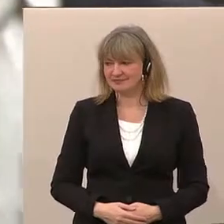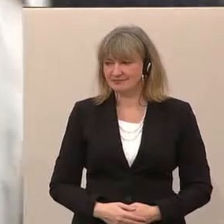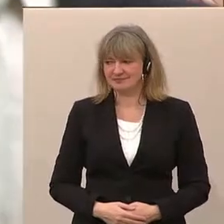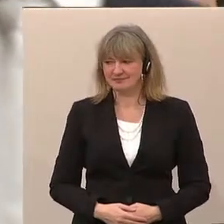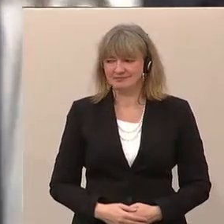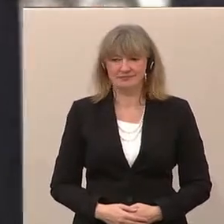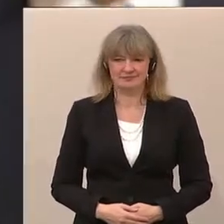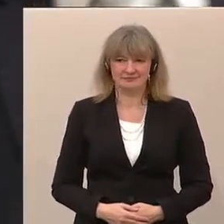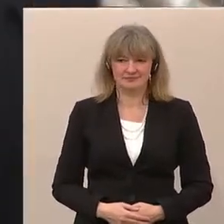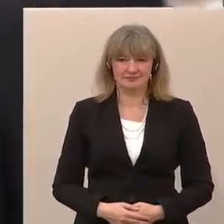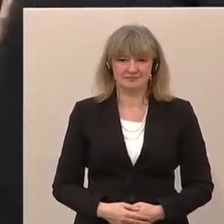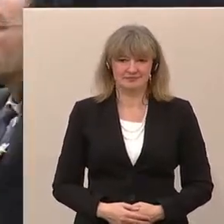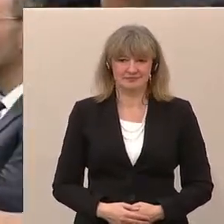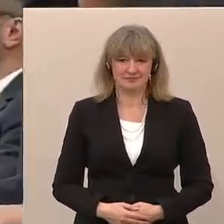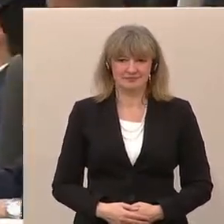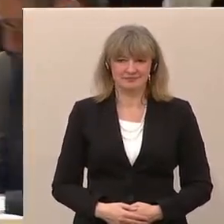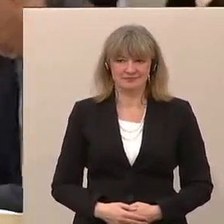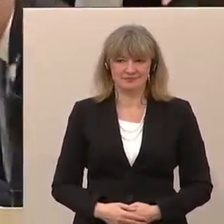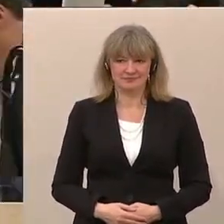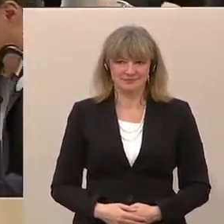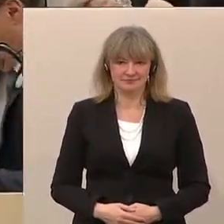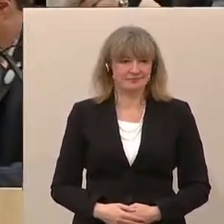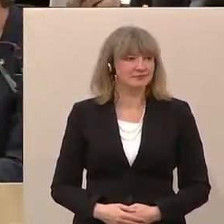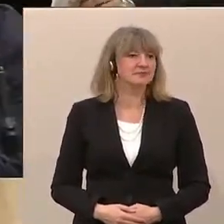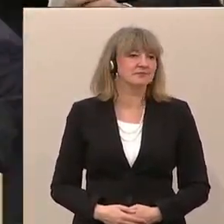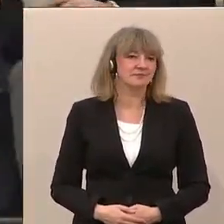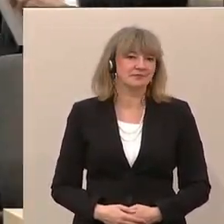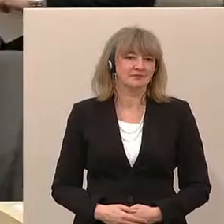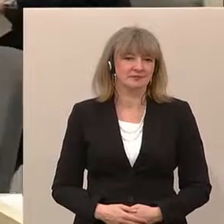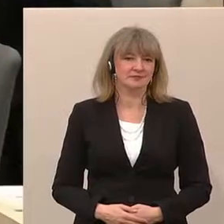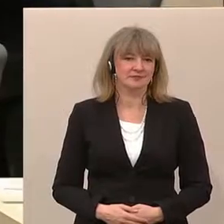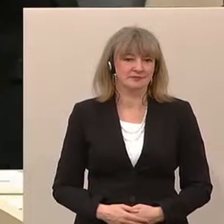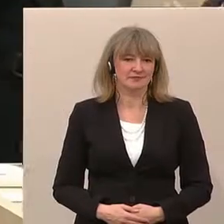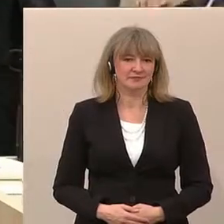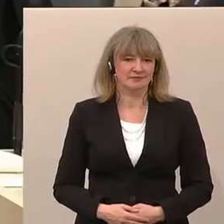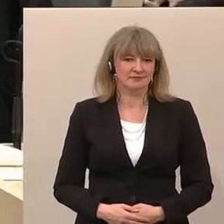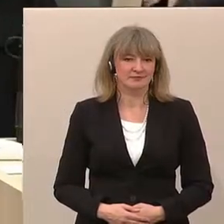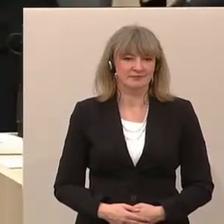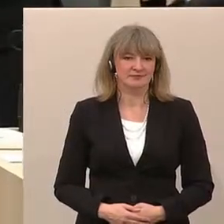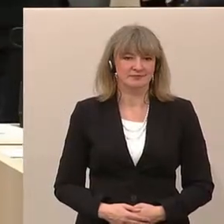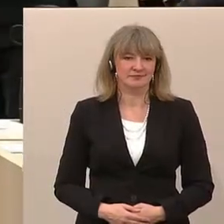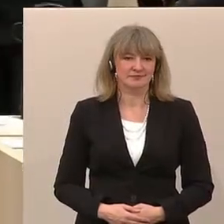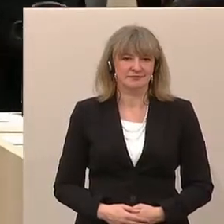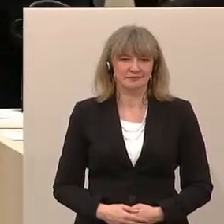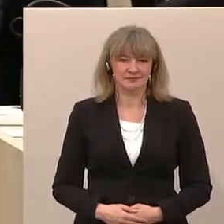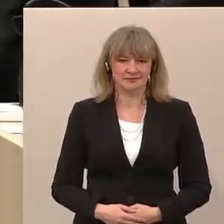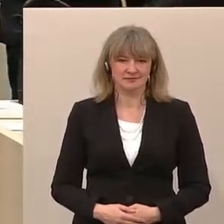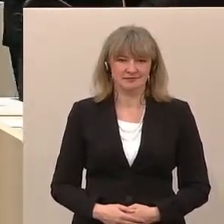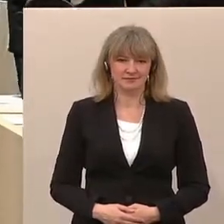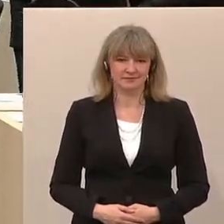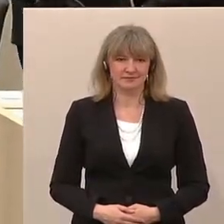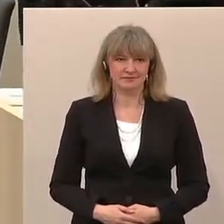Nach Christian Kern kommt der Klubobmann der Freiheitlichen Partei, Heinz-Christian Strache, zu Wort. Auch er